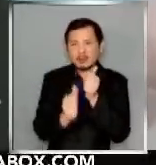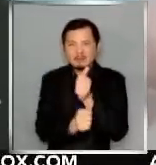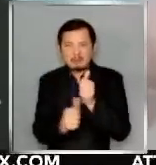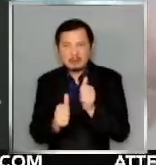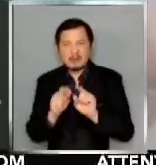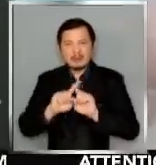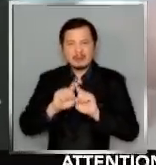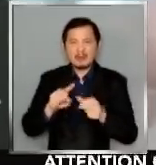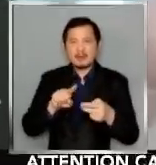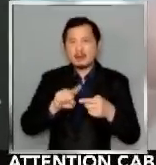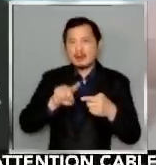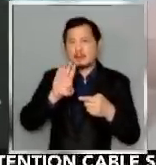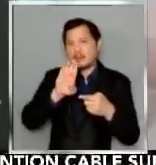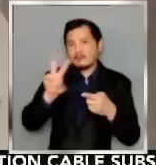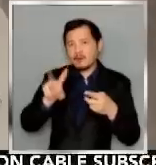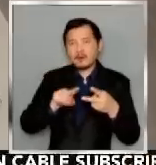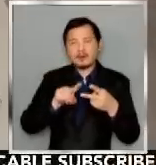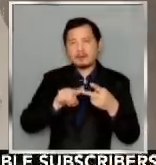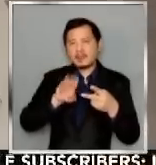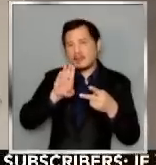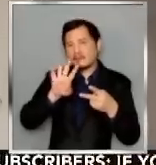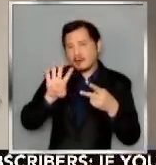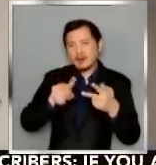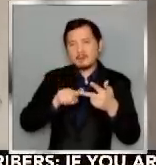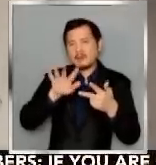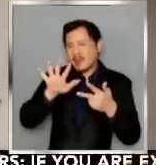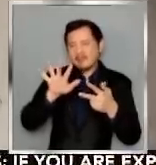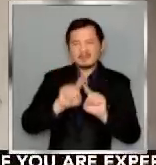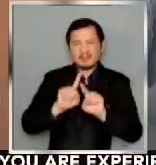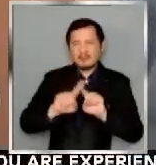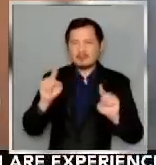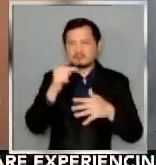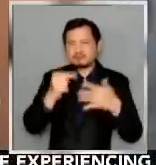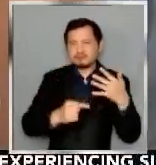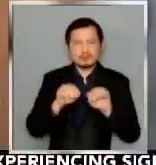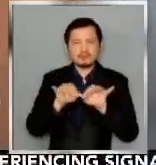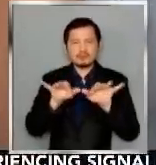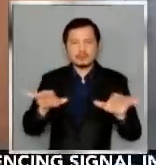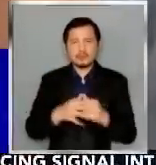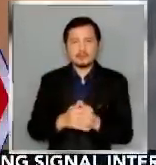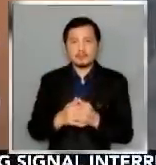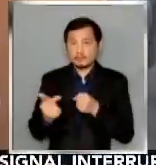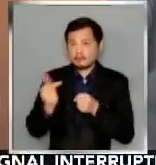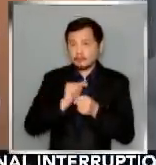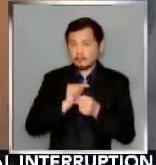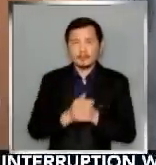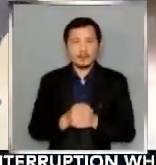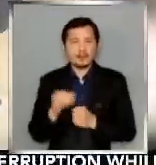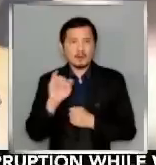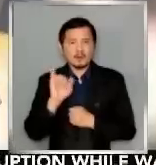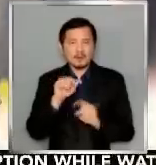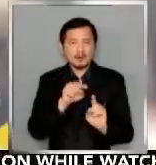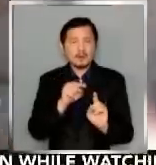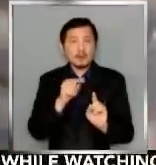B5. B5 is the emerging variant. Isa pa sa mga itinuturing na sanhi ng pagtaas ng mga kaso ang pagkonti ng mga